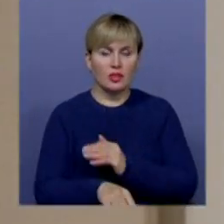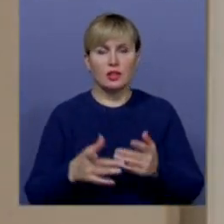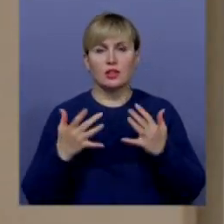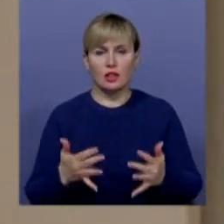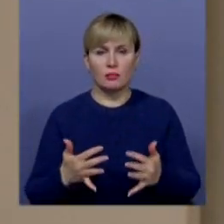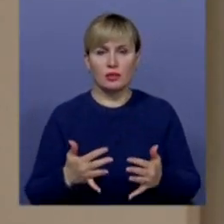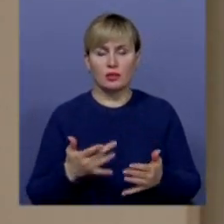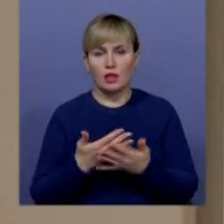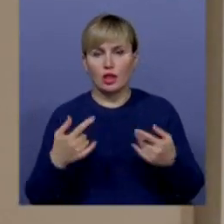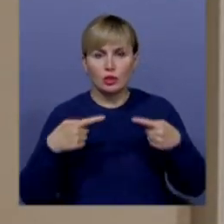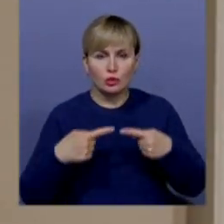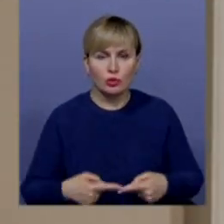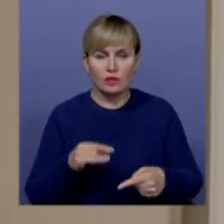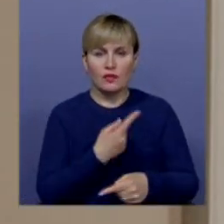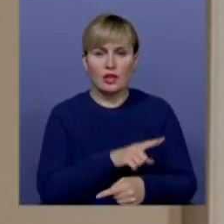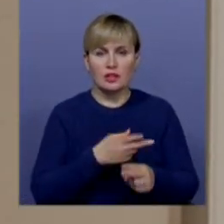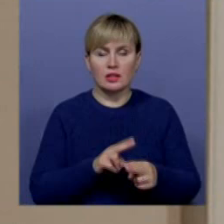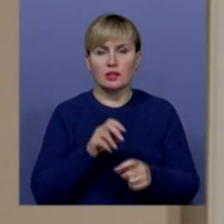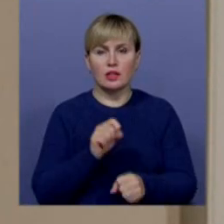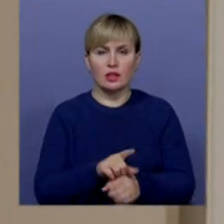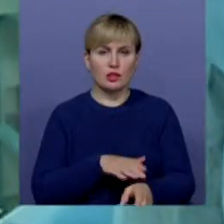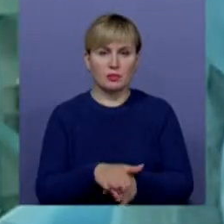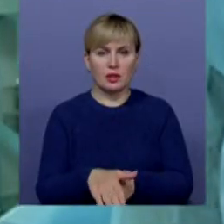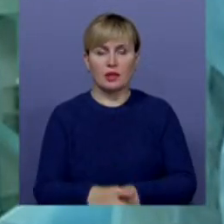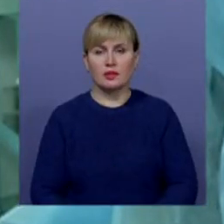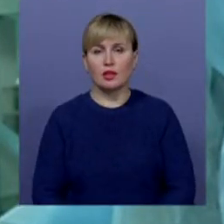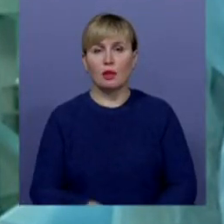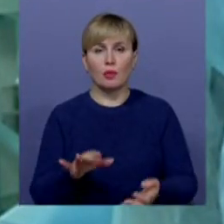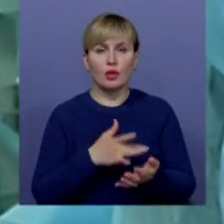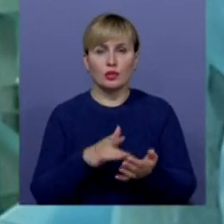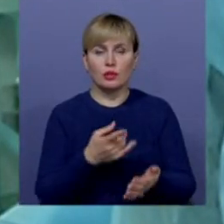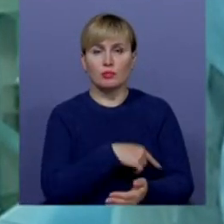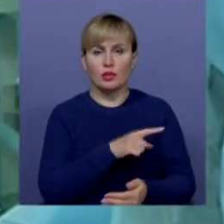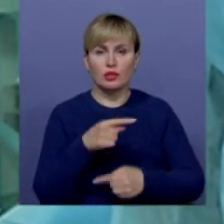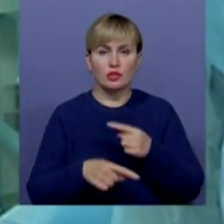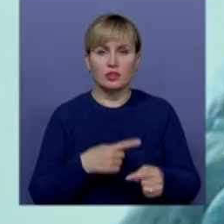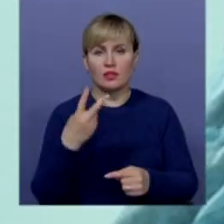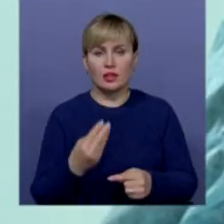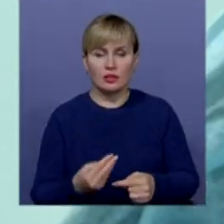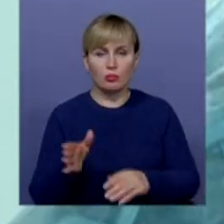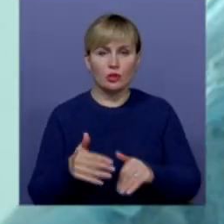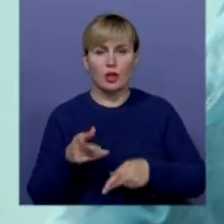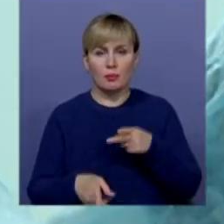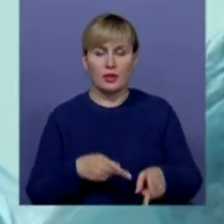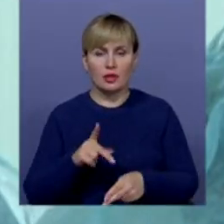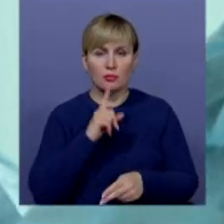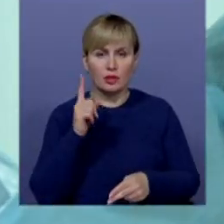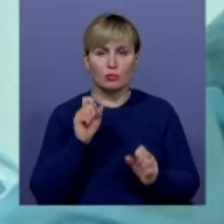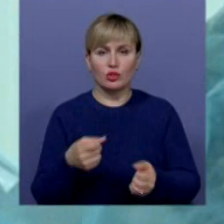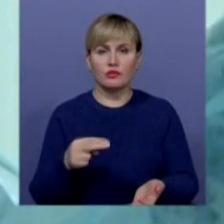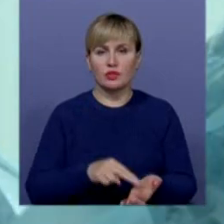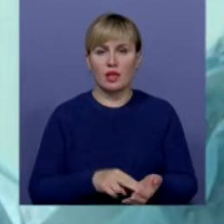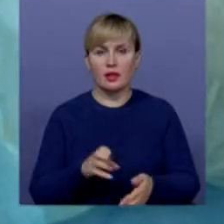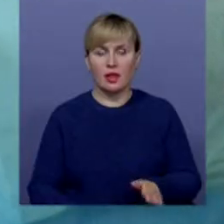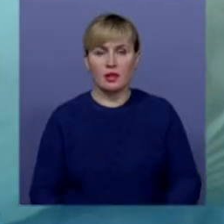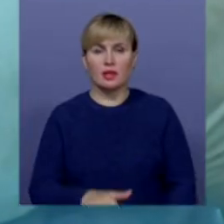требовало ювелирной точности, и врачи с этой задачей справились. По расчетам медиков, через пару дней после операции юная пациентка сможет встать на